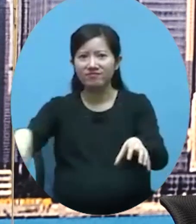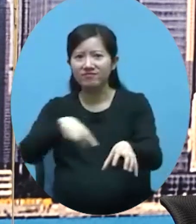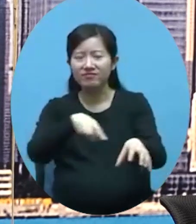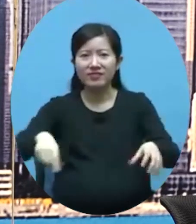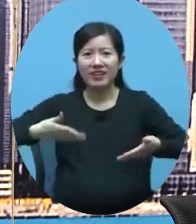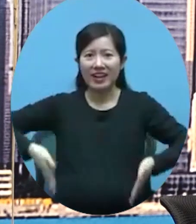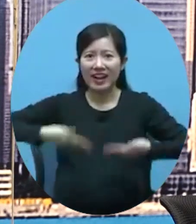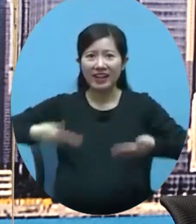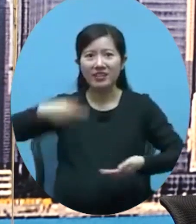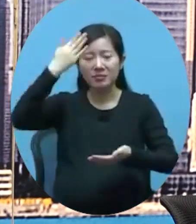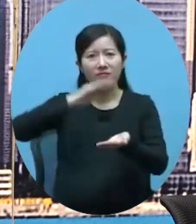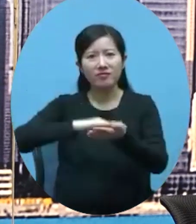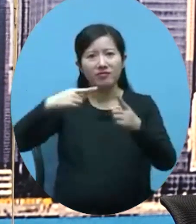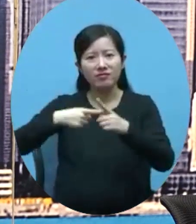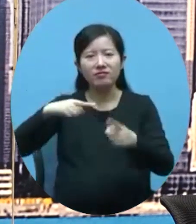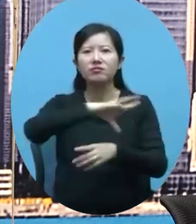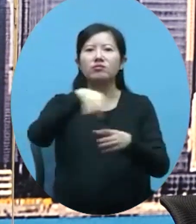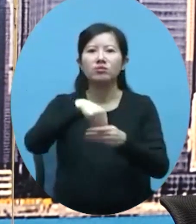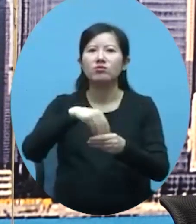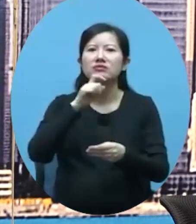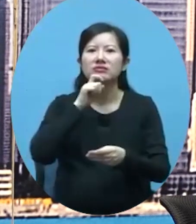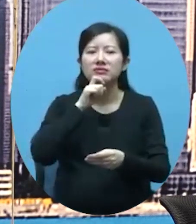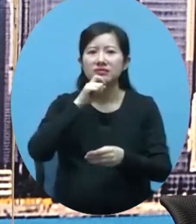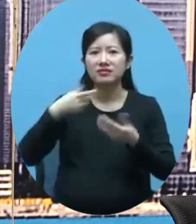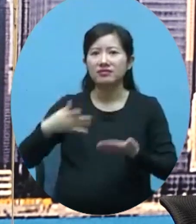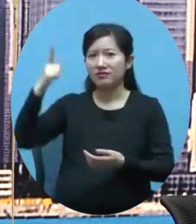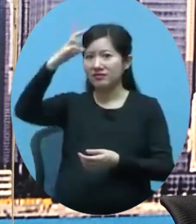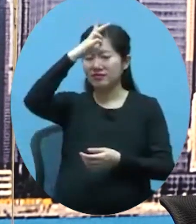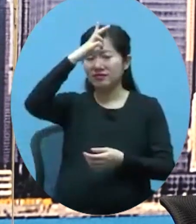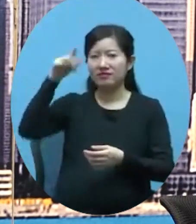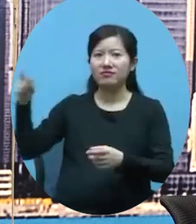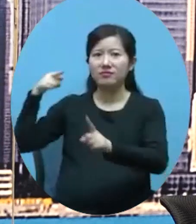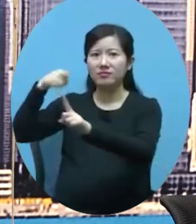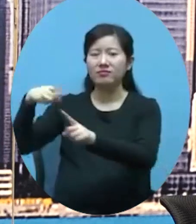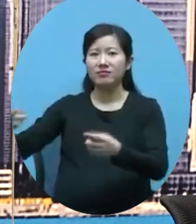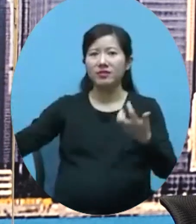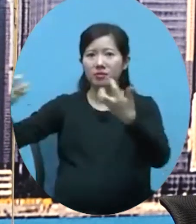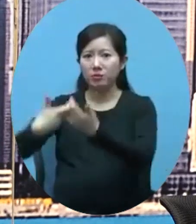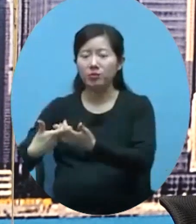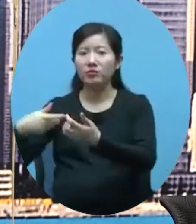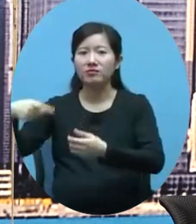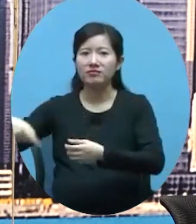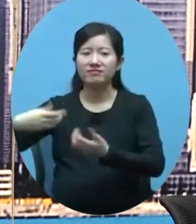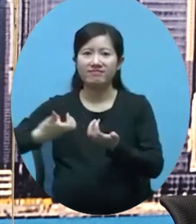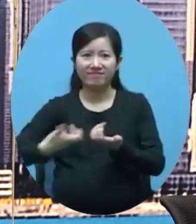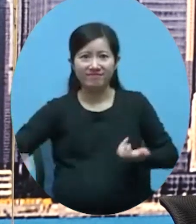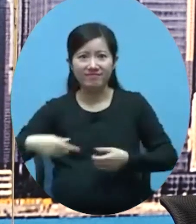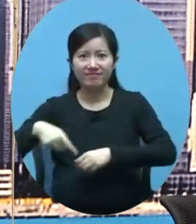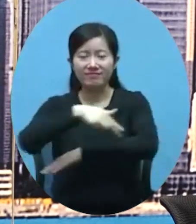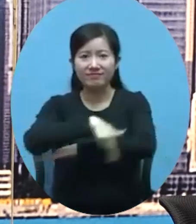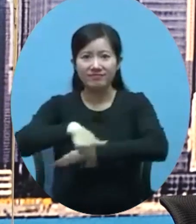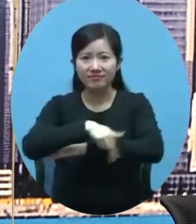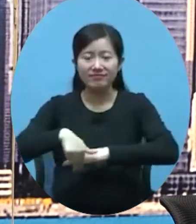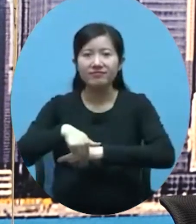轻微的病人为了配合香港政府目前的围堵防疫政策有关的措施